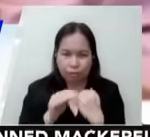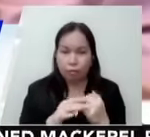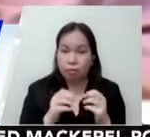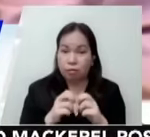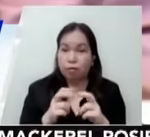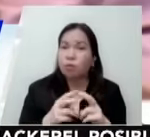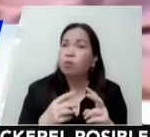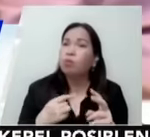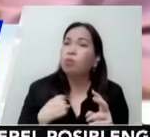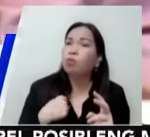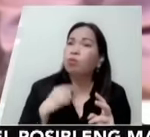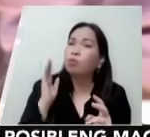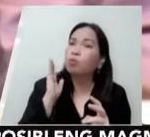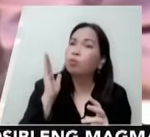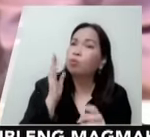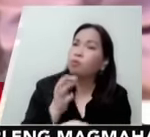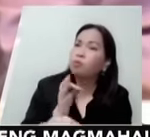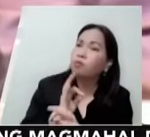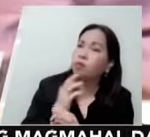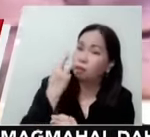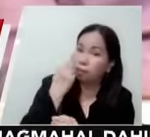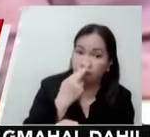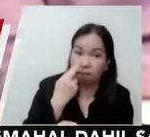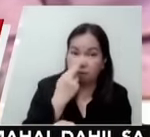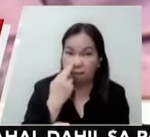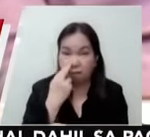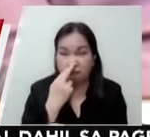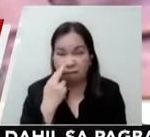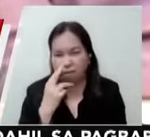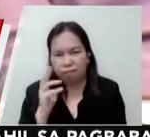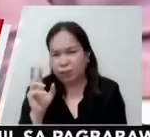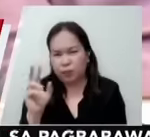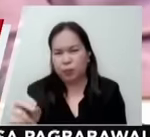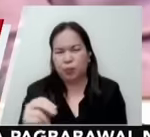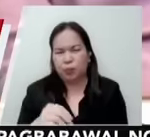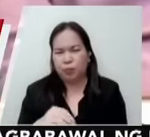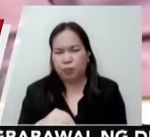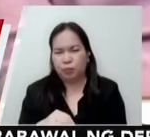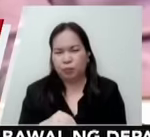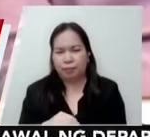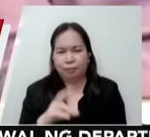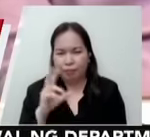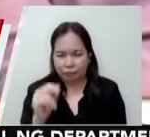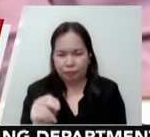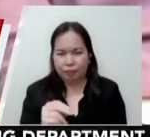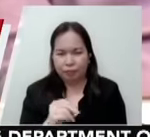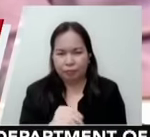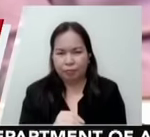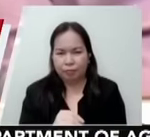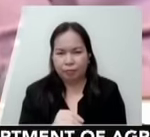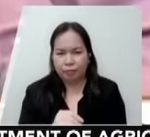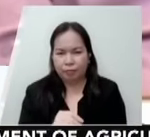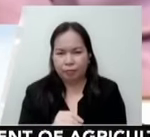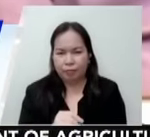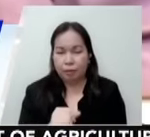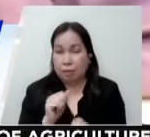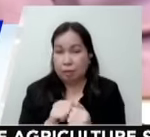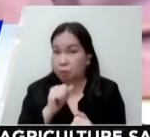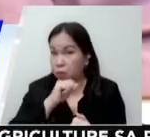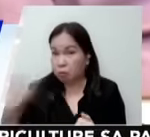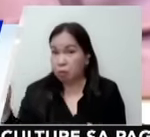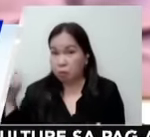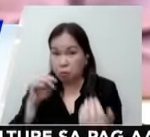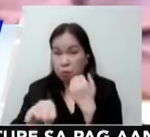kami ng pasyente ay hindi po ina-accept dahil otherwise lahat po magki-claim